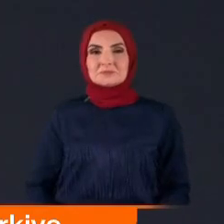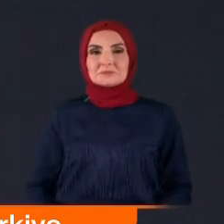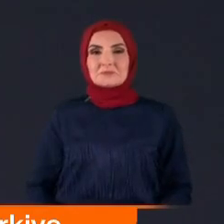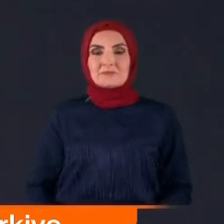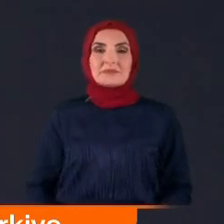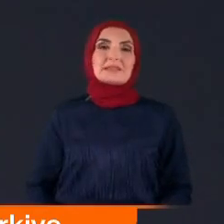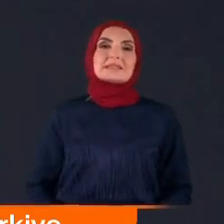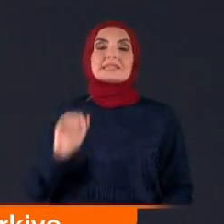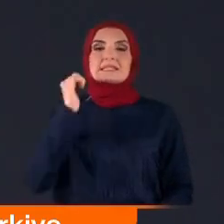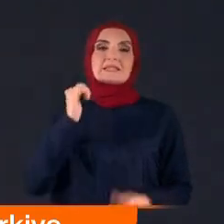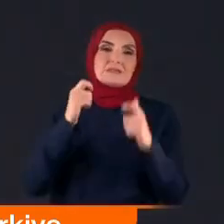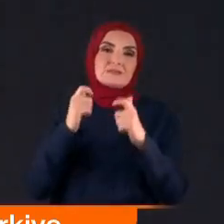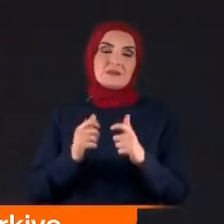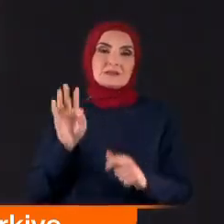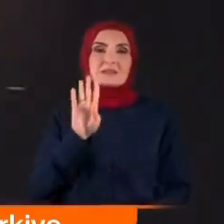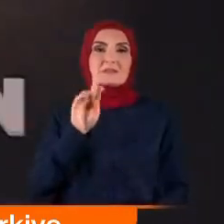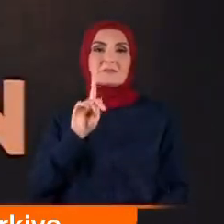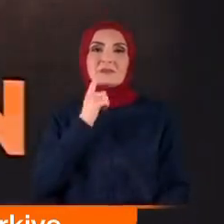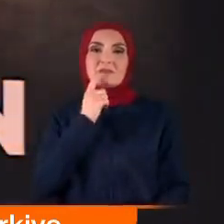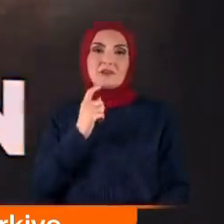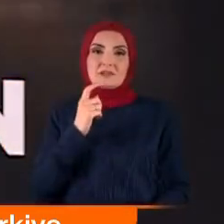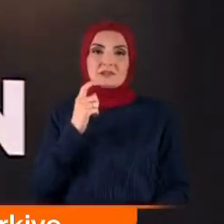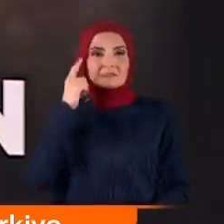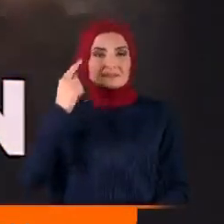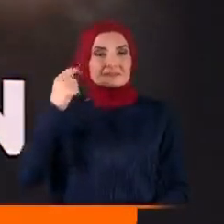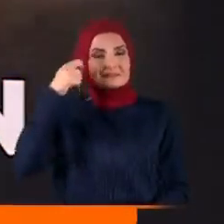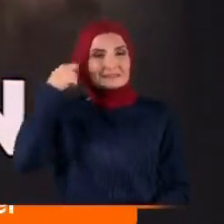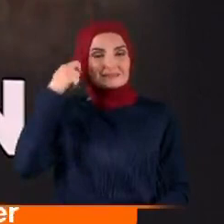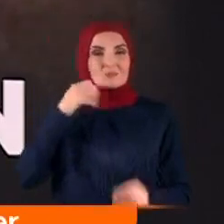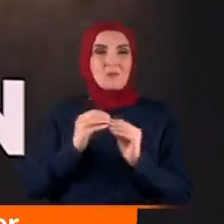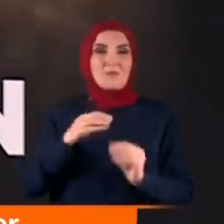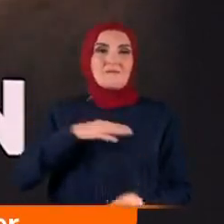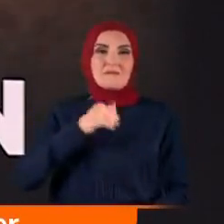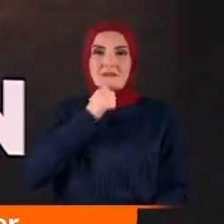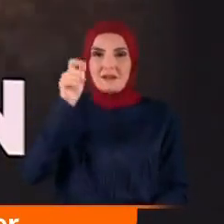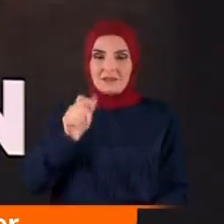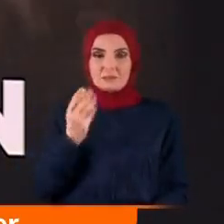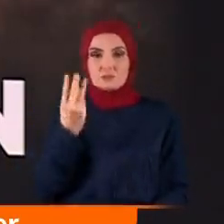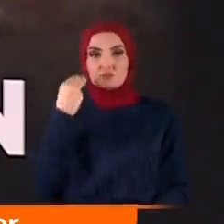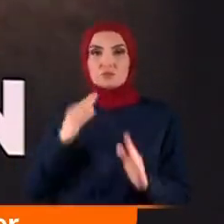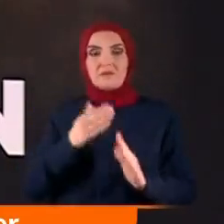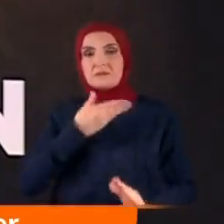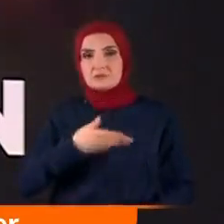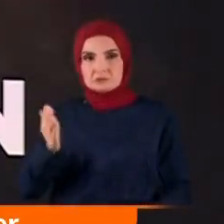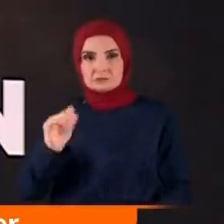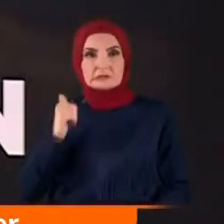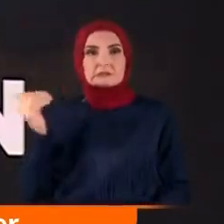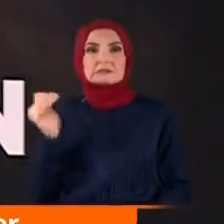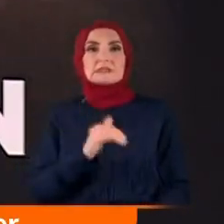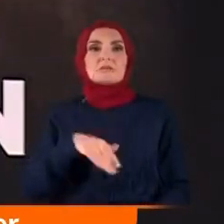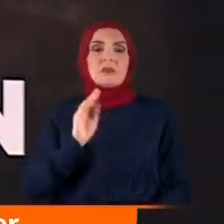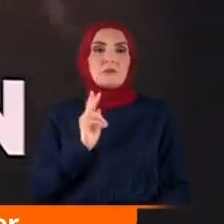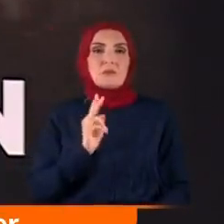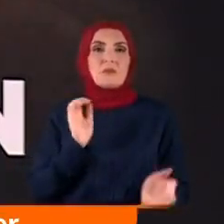Sivas'ta 41 yaşındaki zihinsel engelli Adam 3 gün önce evden çıkmış bir daha da geri dönmemişti ailesinin her yerde